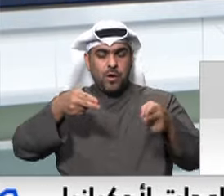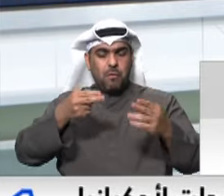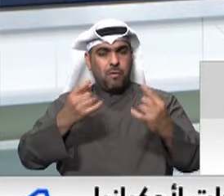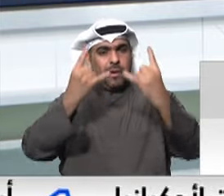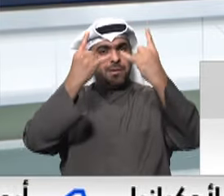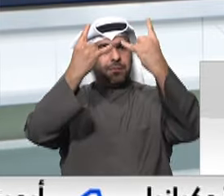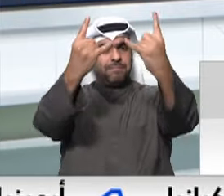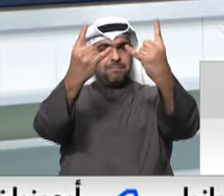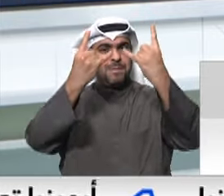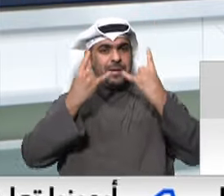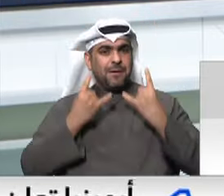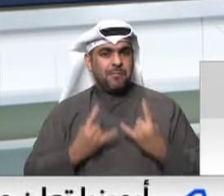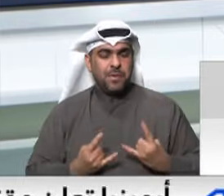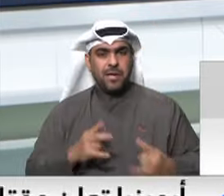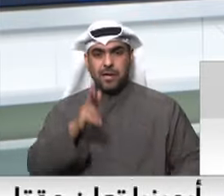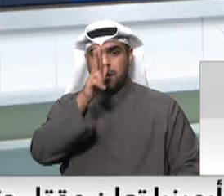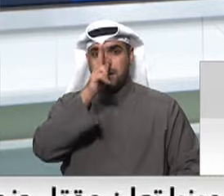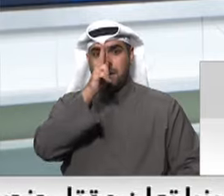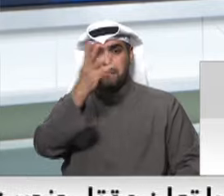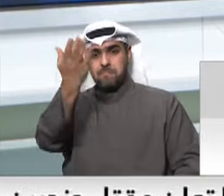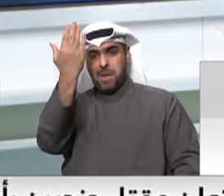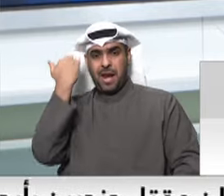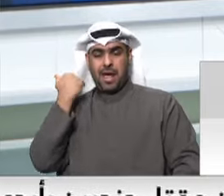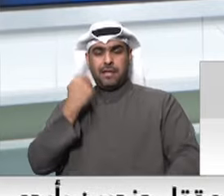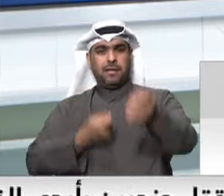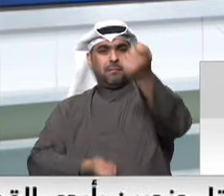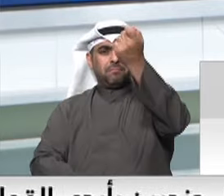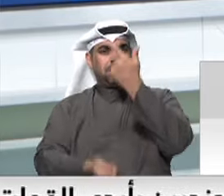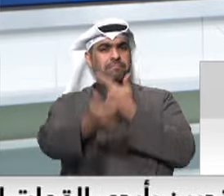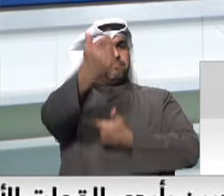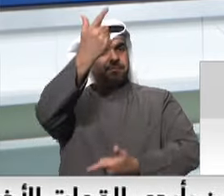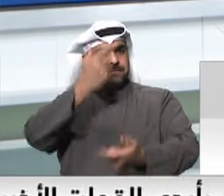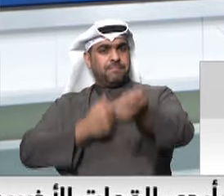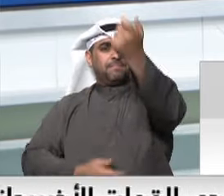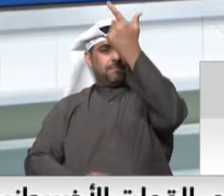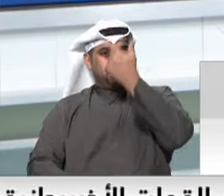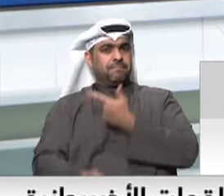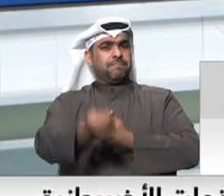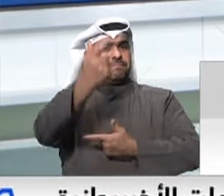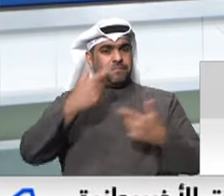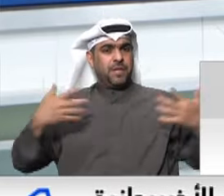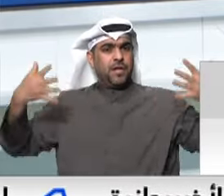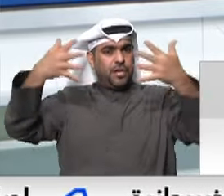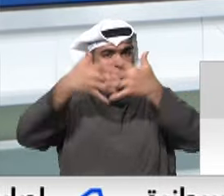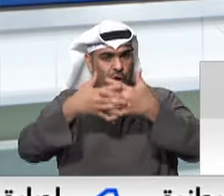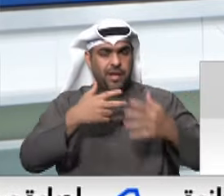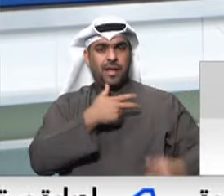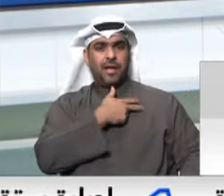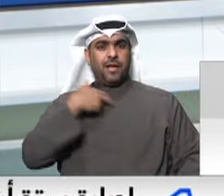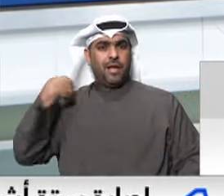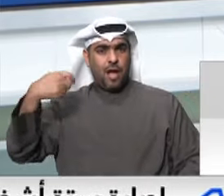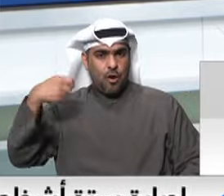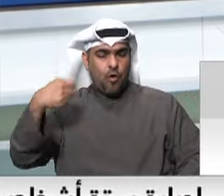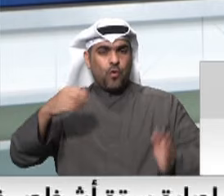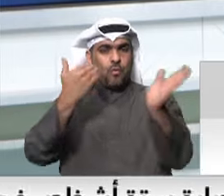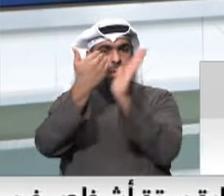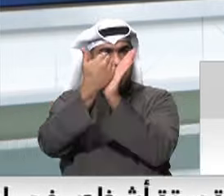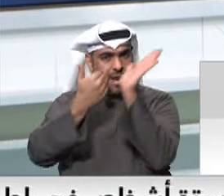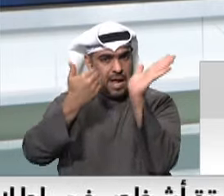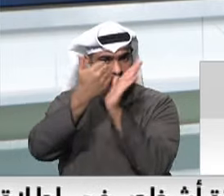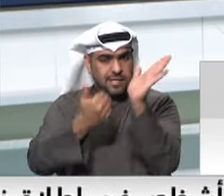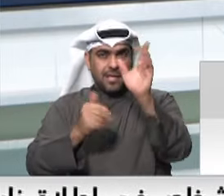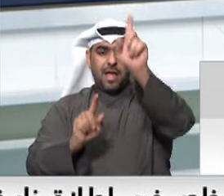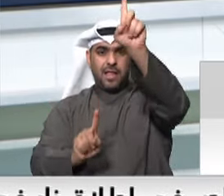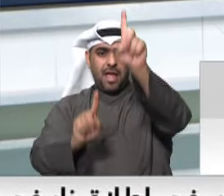فهناك شراكه اقتصاديه بين العديد من المؤسسات البحرينيه والكويتيه وقد اضافت اجتماعات اللجنه